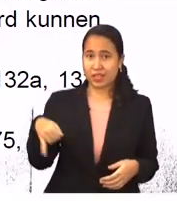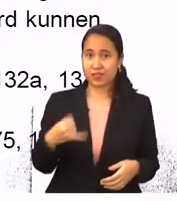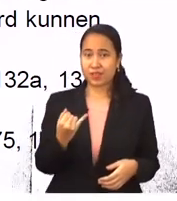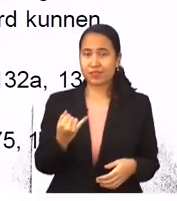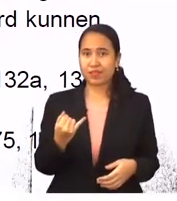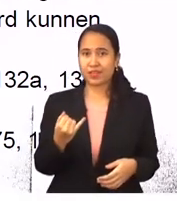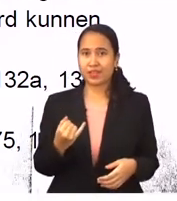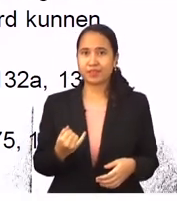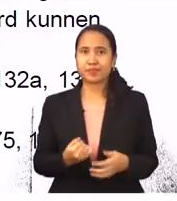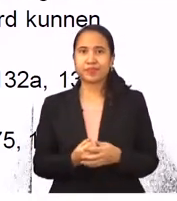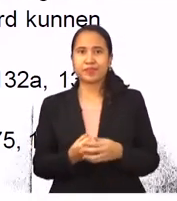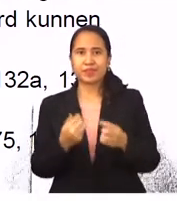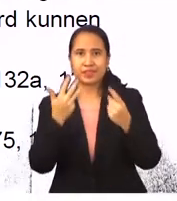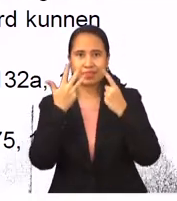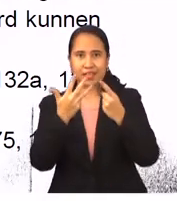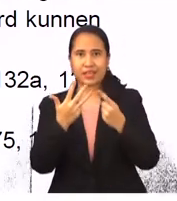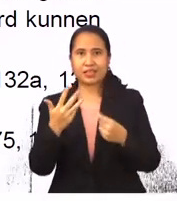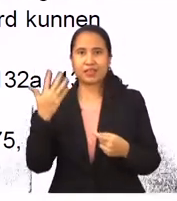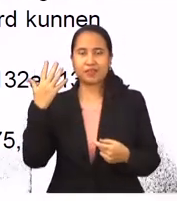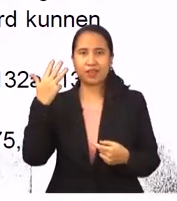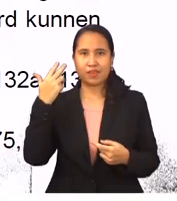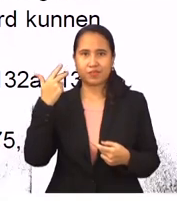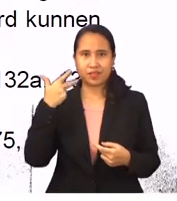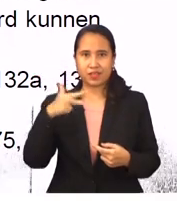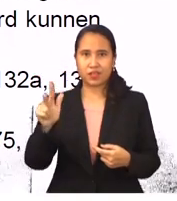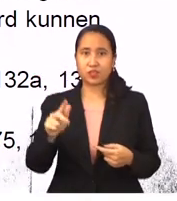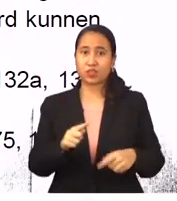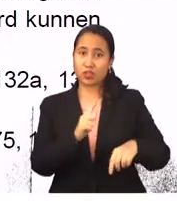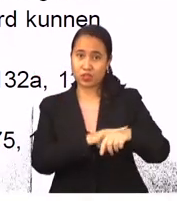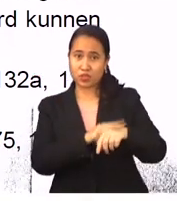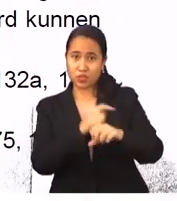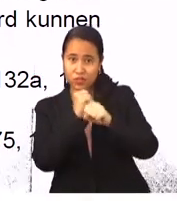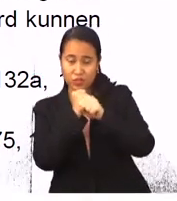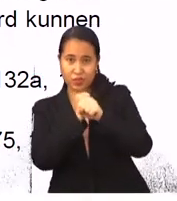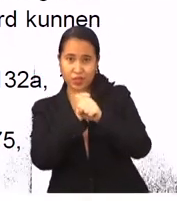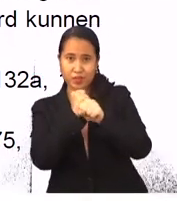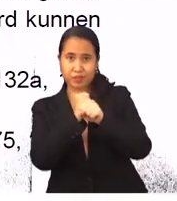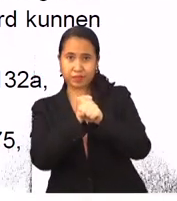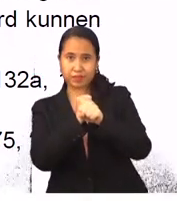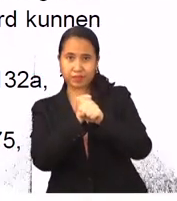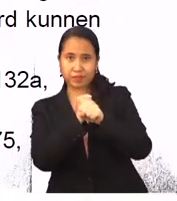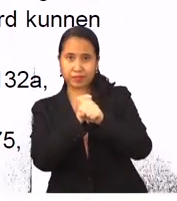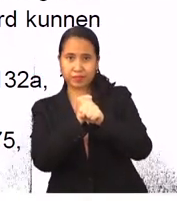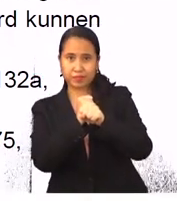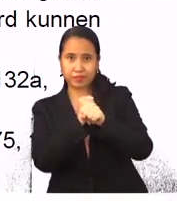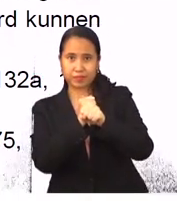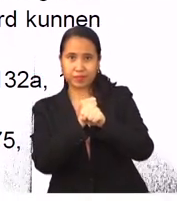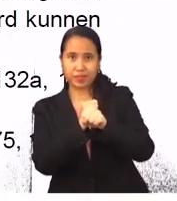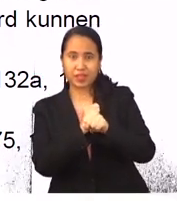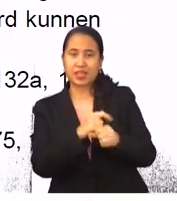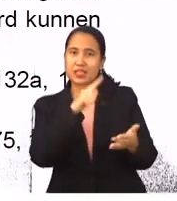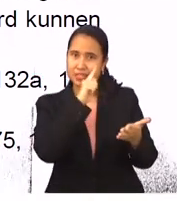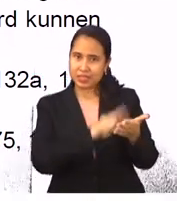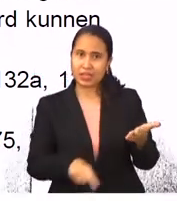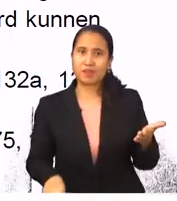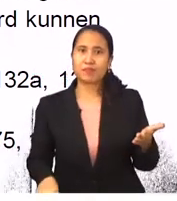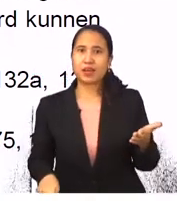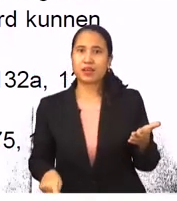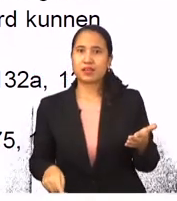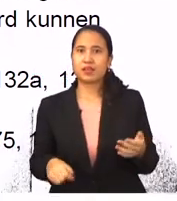1985 tot het tijdstip van de inwerkingtreding van deze wet bepaalde hierin omschreven strafbare feiten hebben